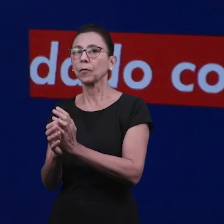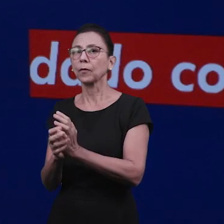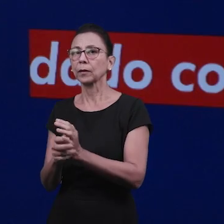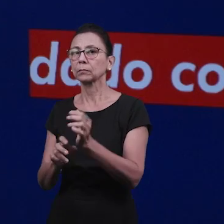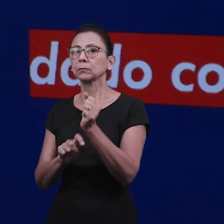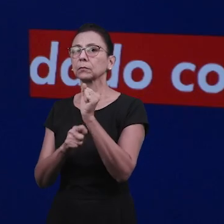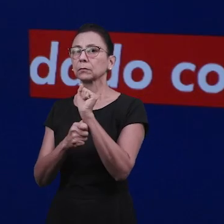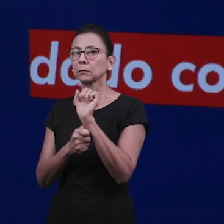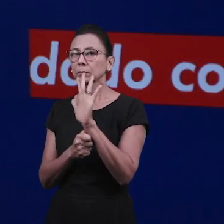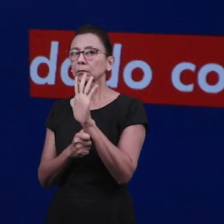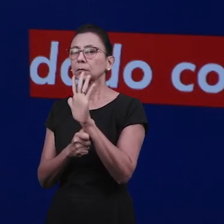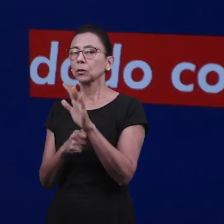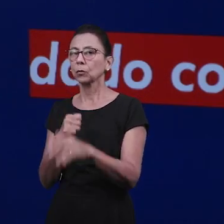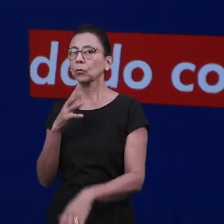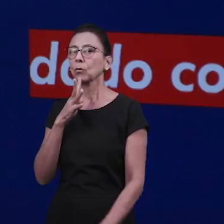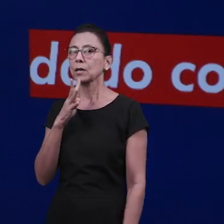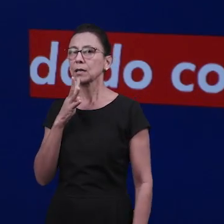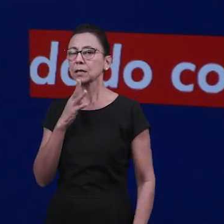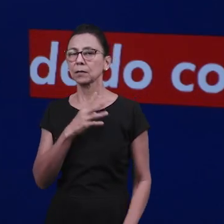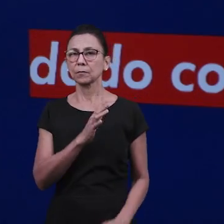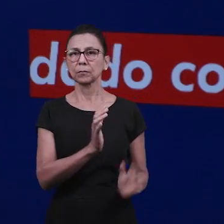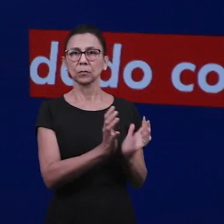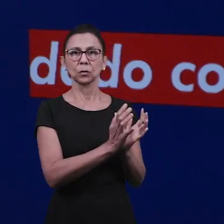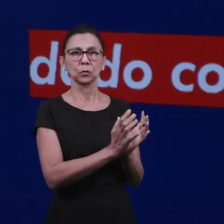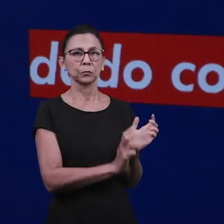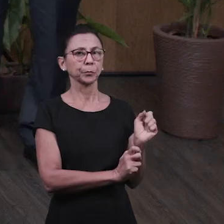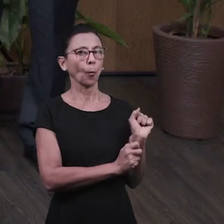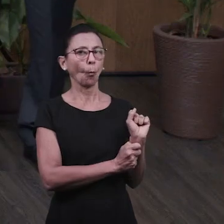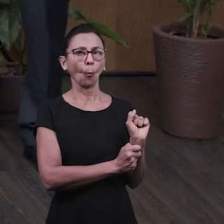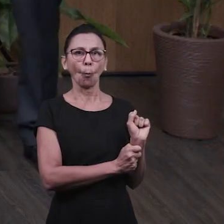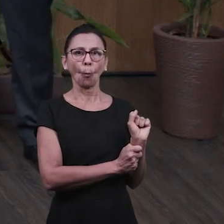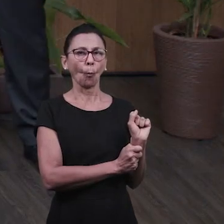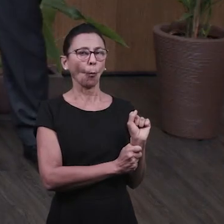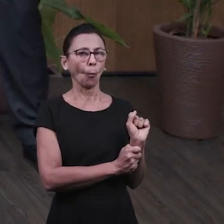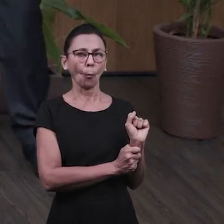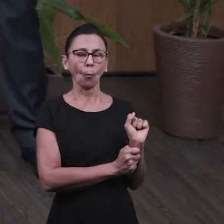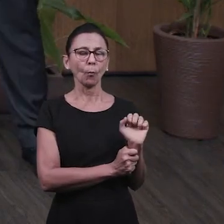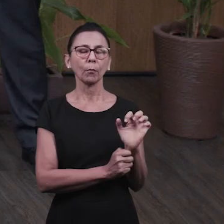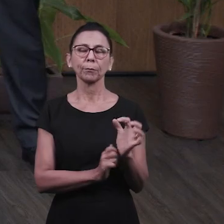aurait accès au mystère, mais les autres n'auraient pas.